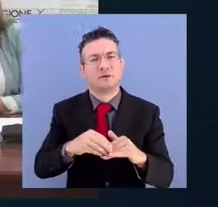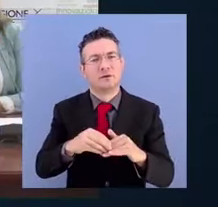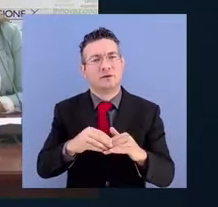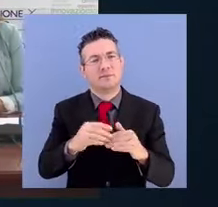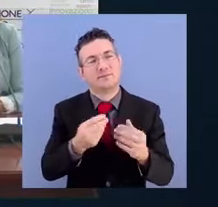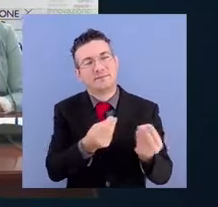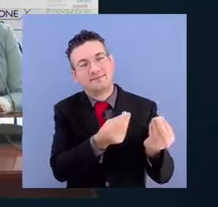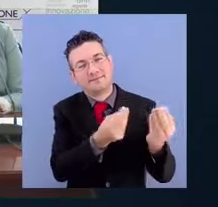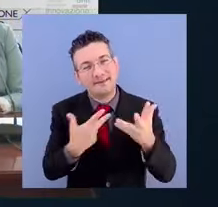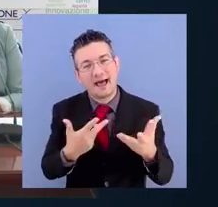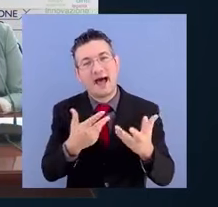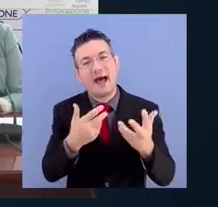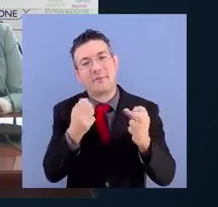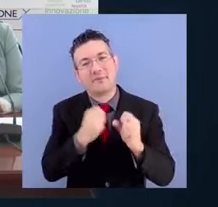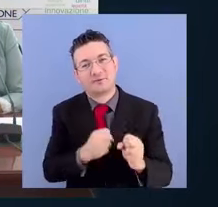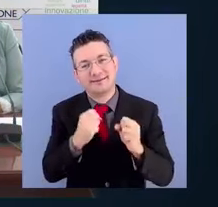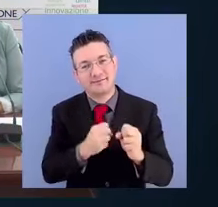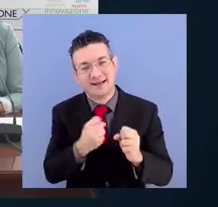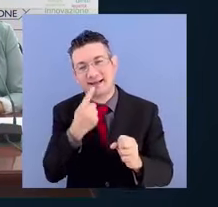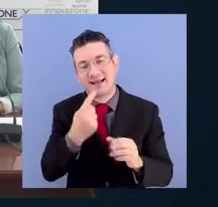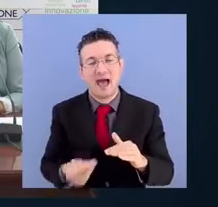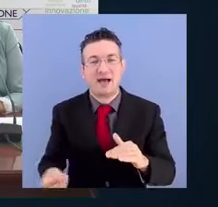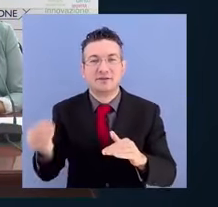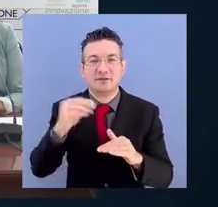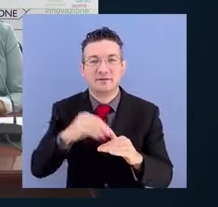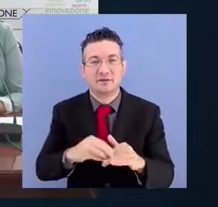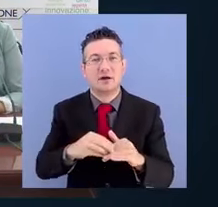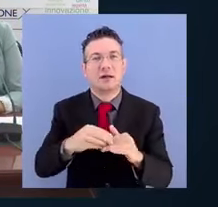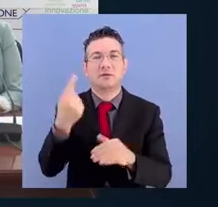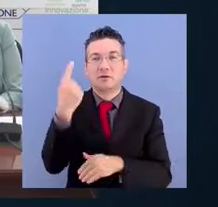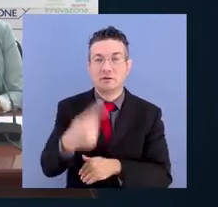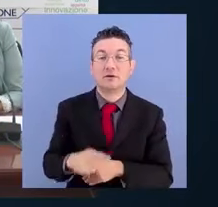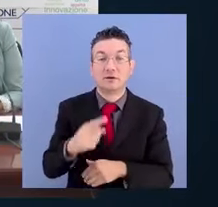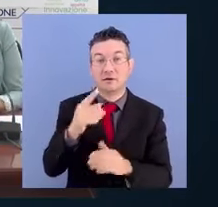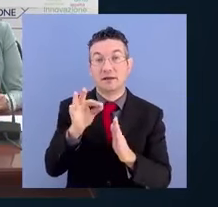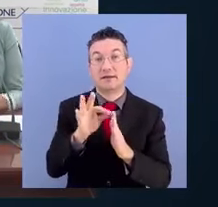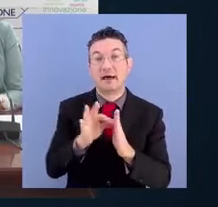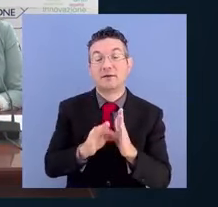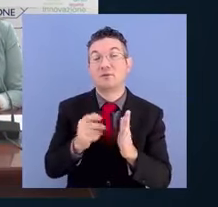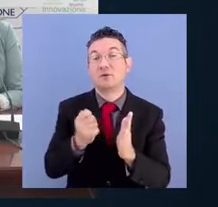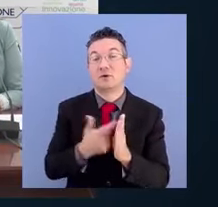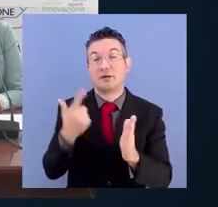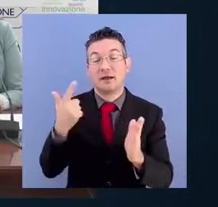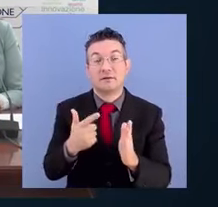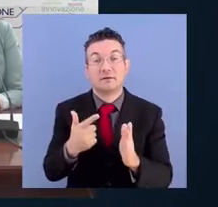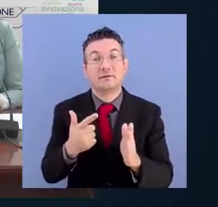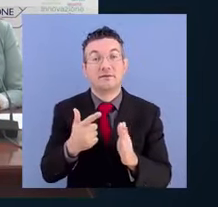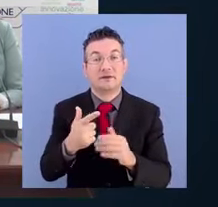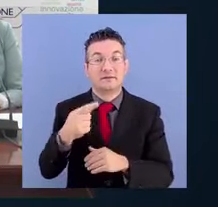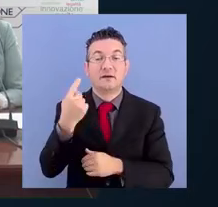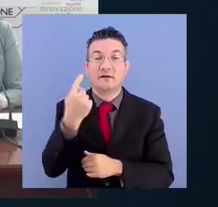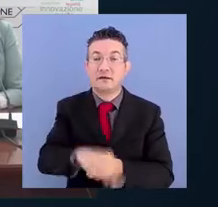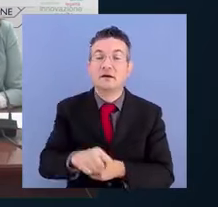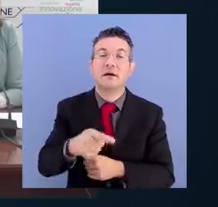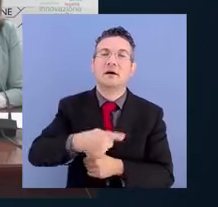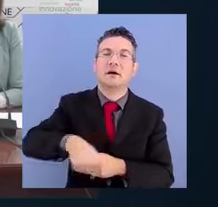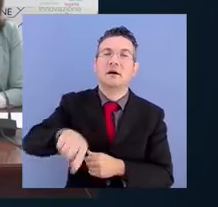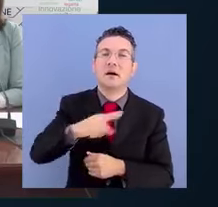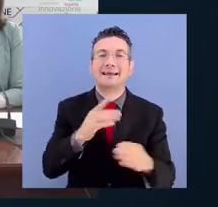diciamo per raggiungere un dato importante stiamo lavorando anche alla destagionalizzazione